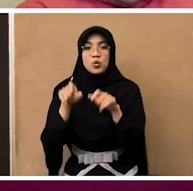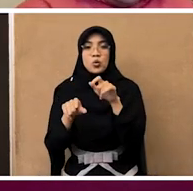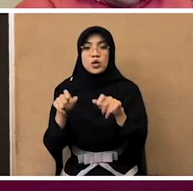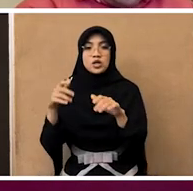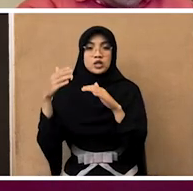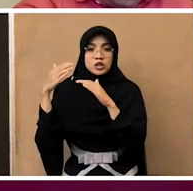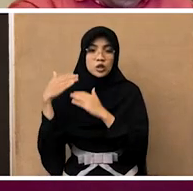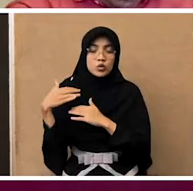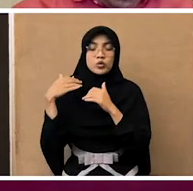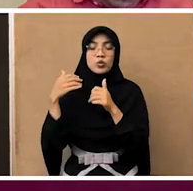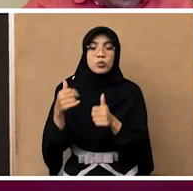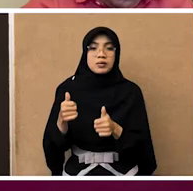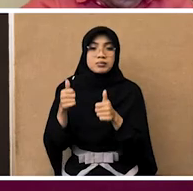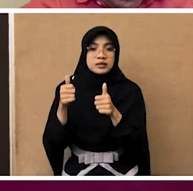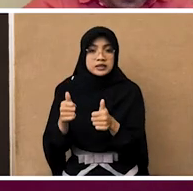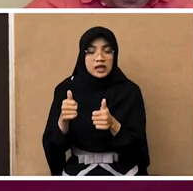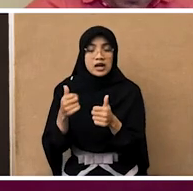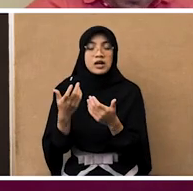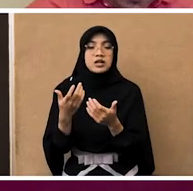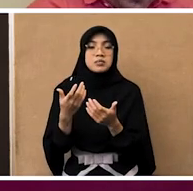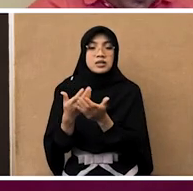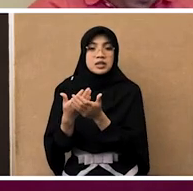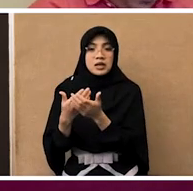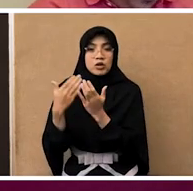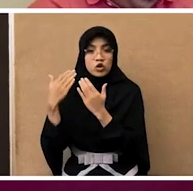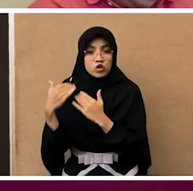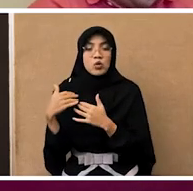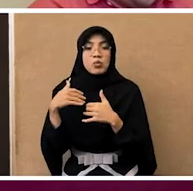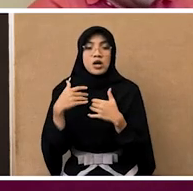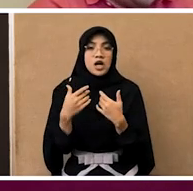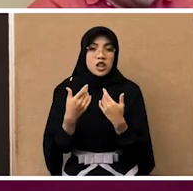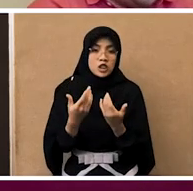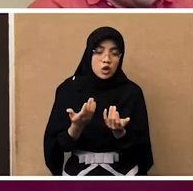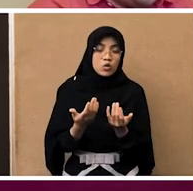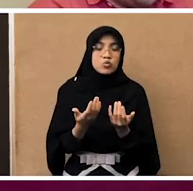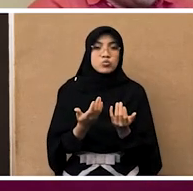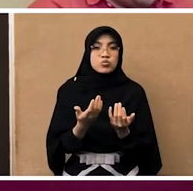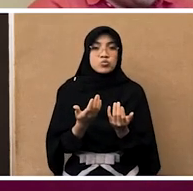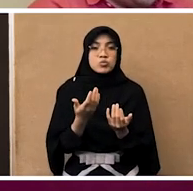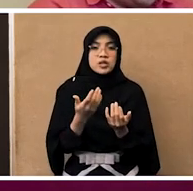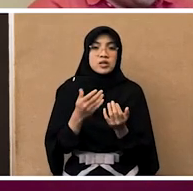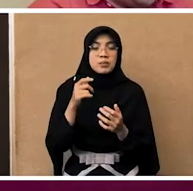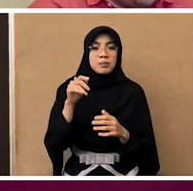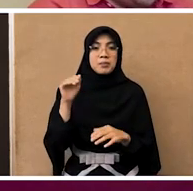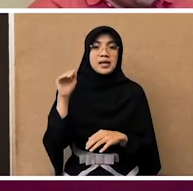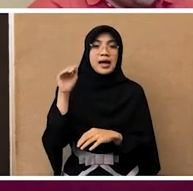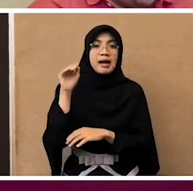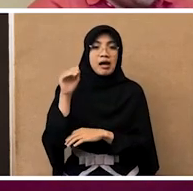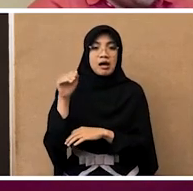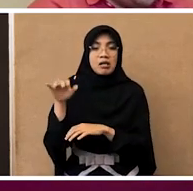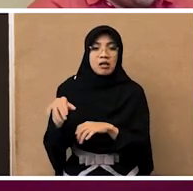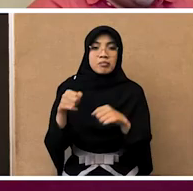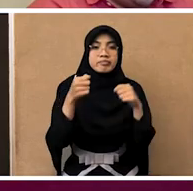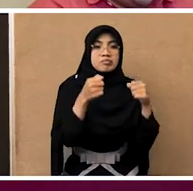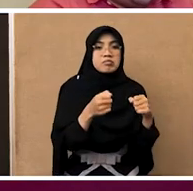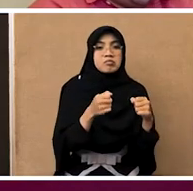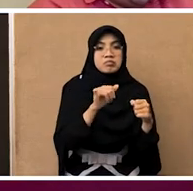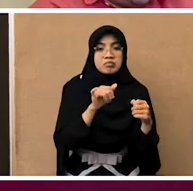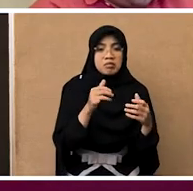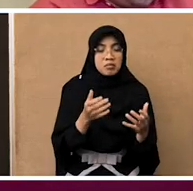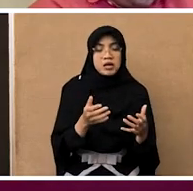dipertanggung bisa dimiliki pertanggungjawaban dan bahkan termasuk juga pemidanaannya tadi ya